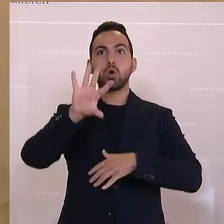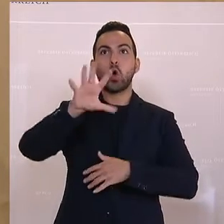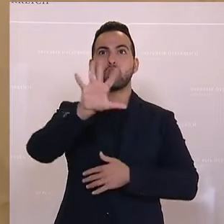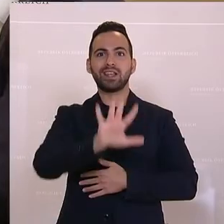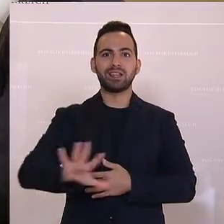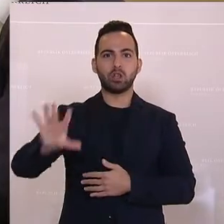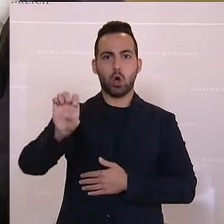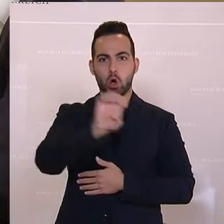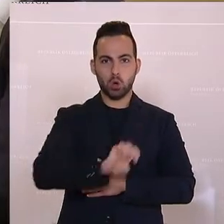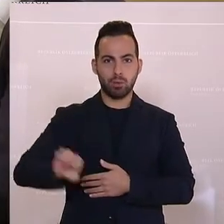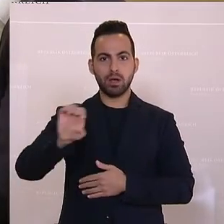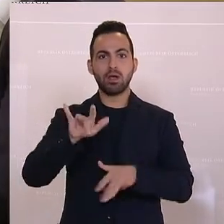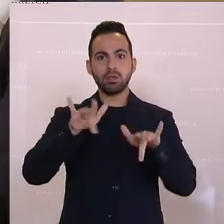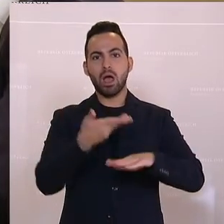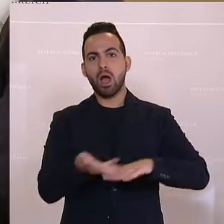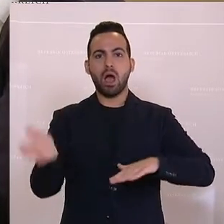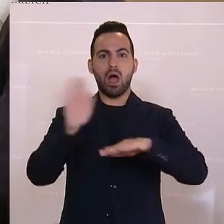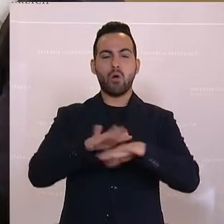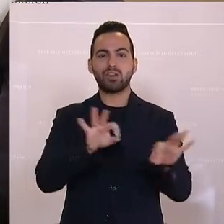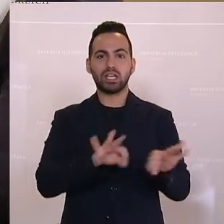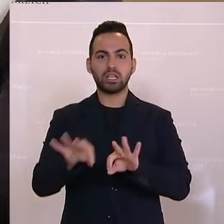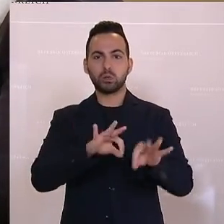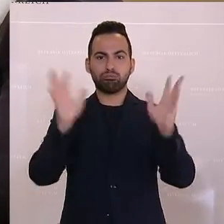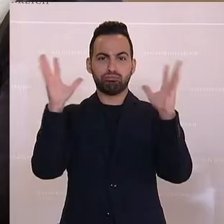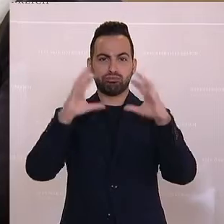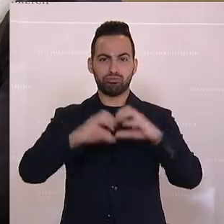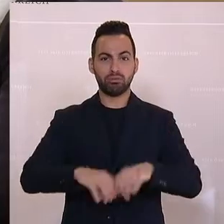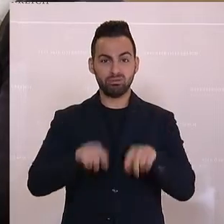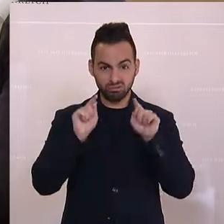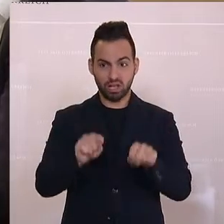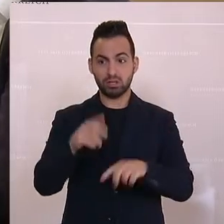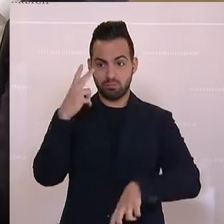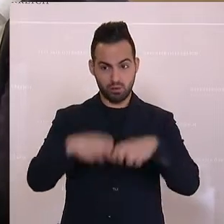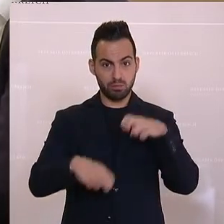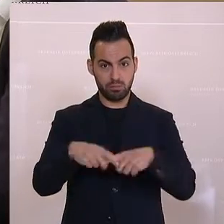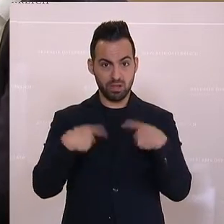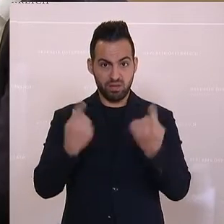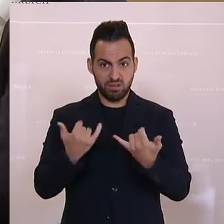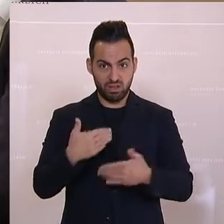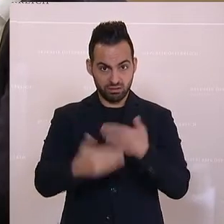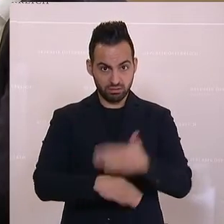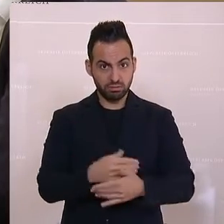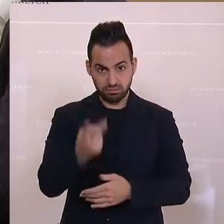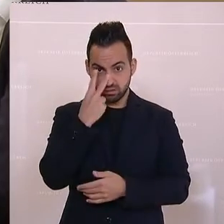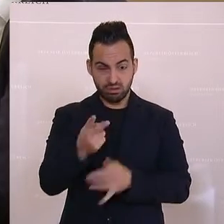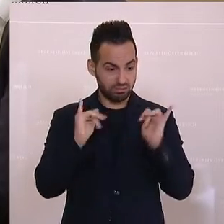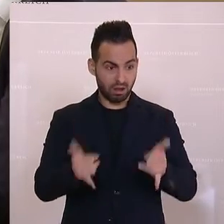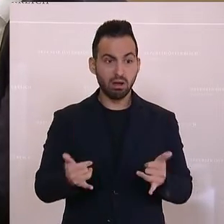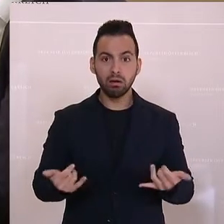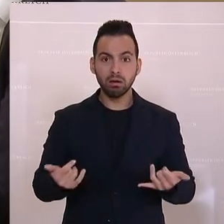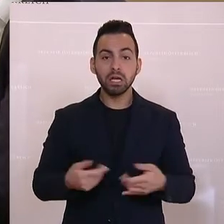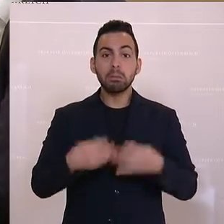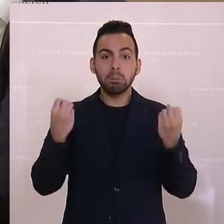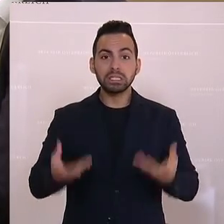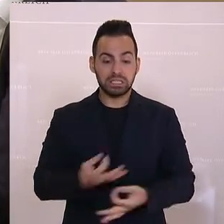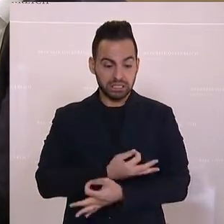Kontinent entindustrialisiert werden wird. Und das ist das Problem, in das wir hineinschlittern, sehenden Auges, und da passiert nichts. Da